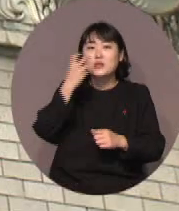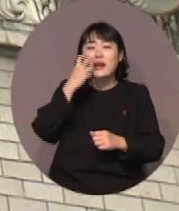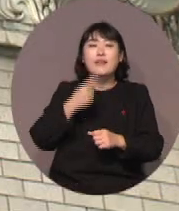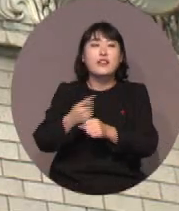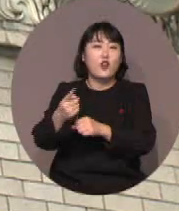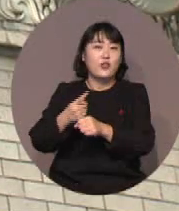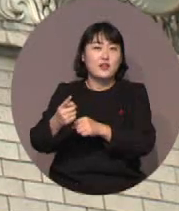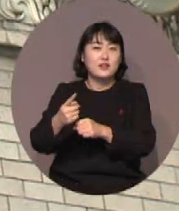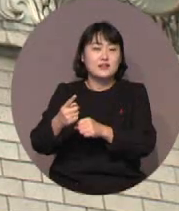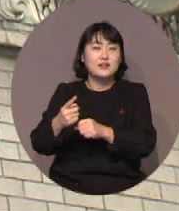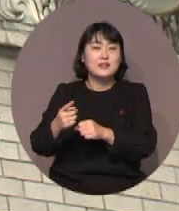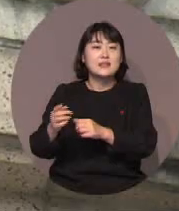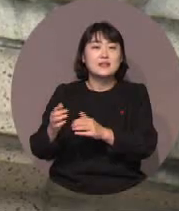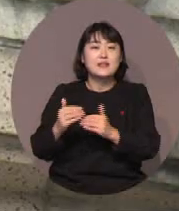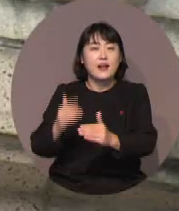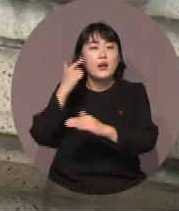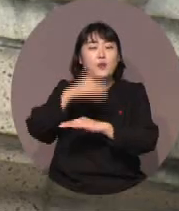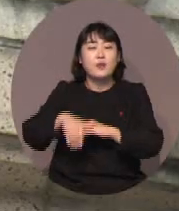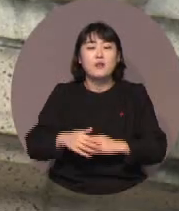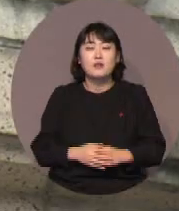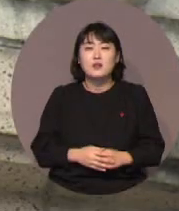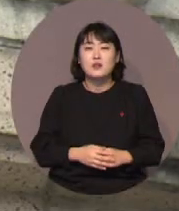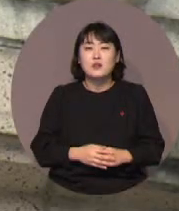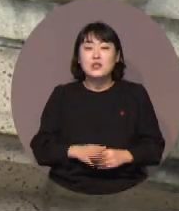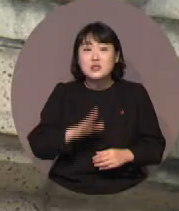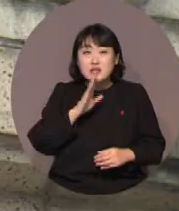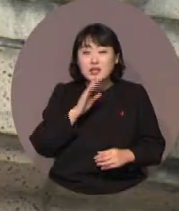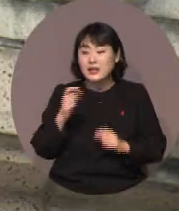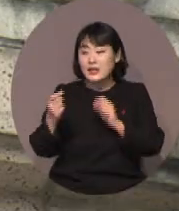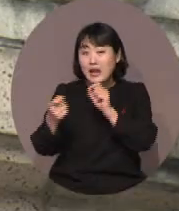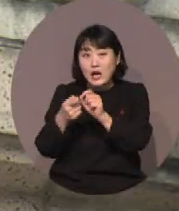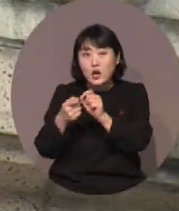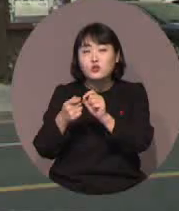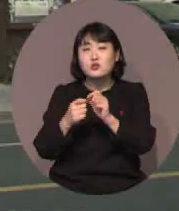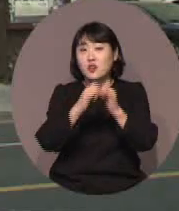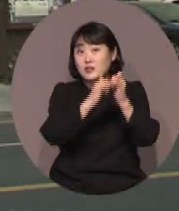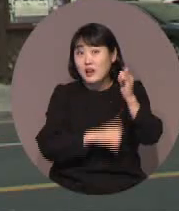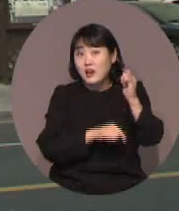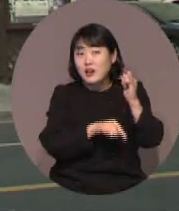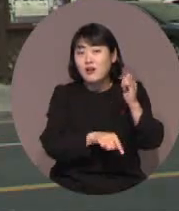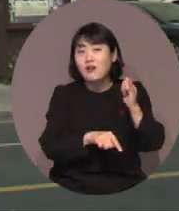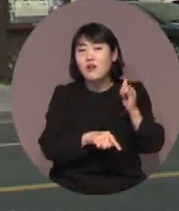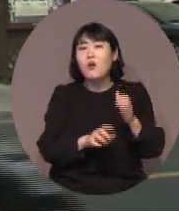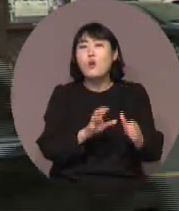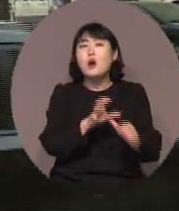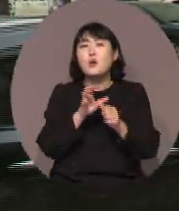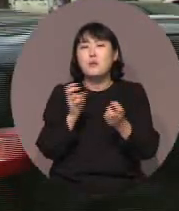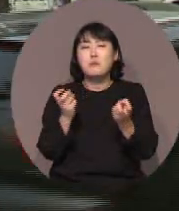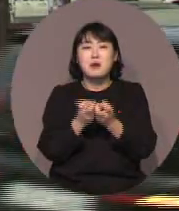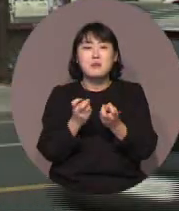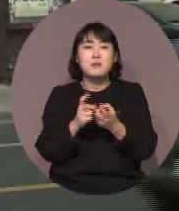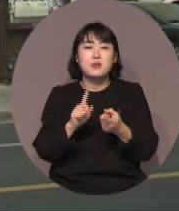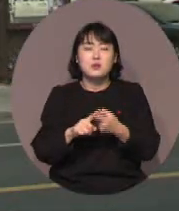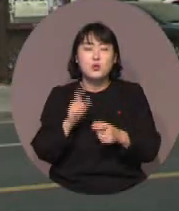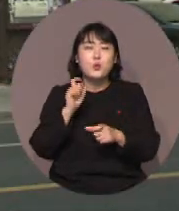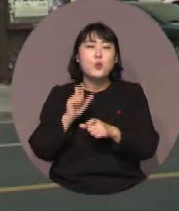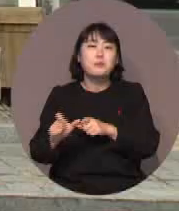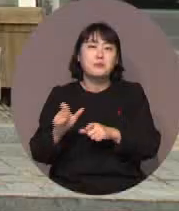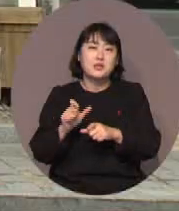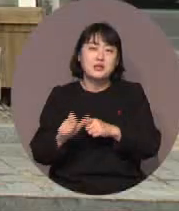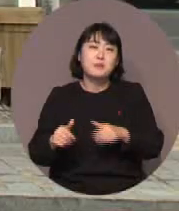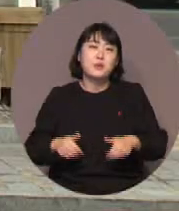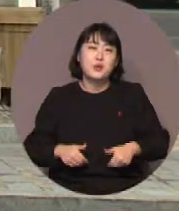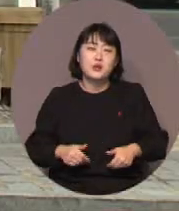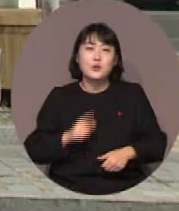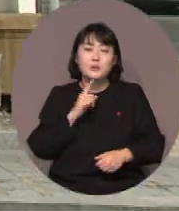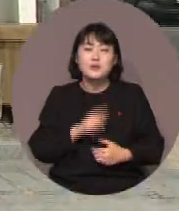알려졌습니다. 전문가들은 근대 유산을 실제로 시민들의 삶에 녹여낼 수 있는 활용 방법에 대한 진지한 고민이